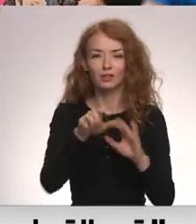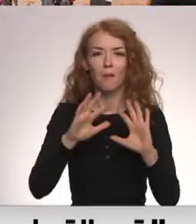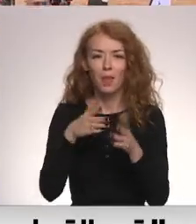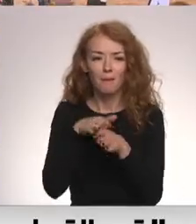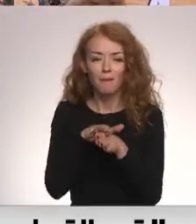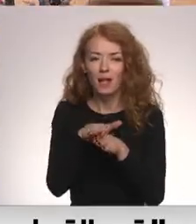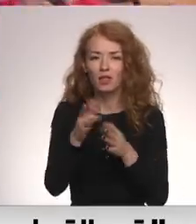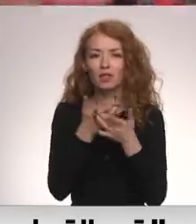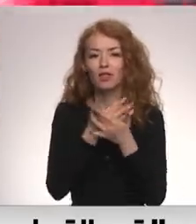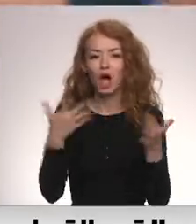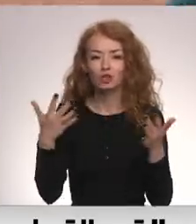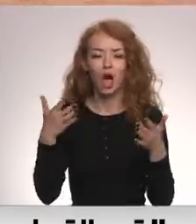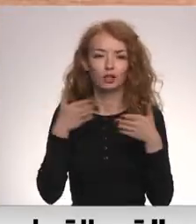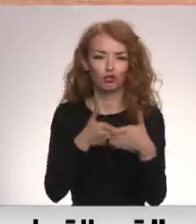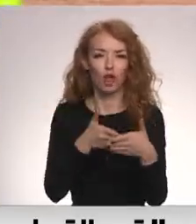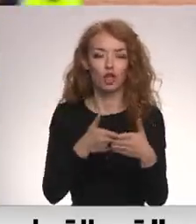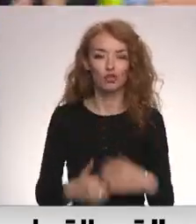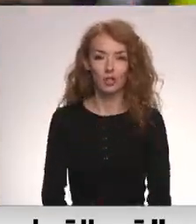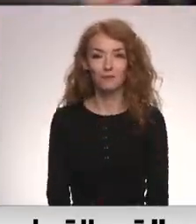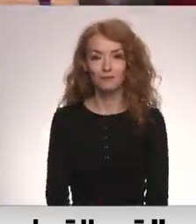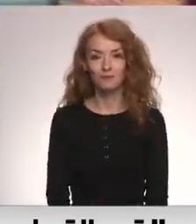ar daudziem dažādiem šķēršļiem.